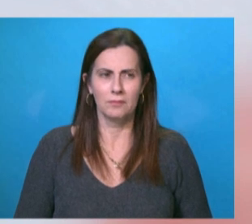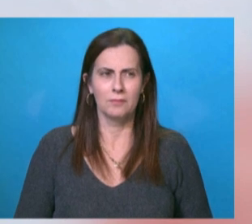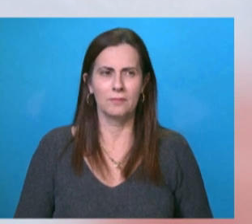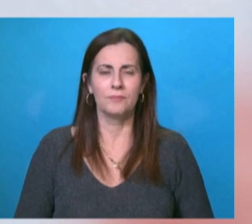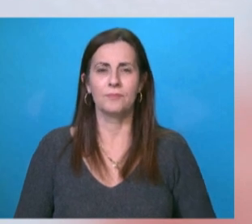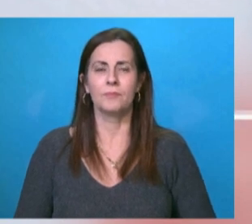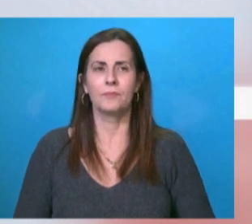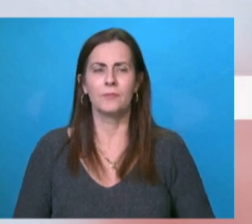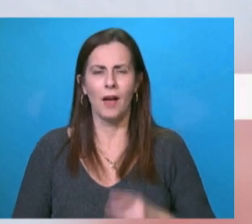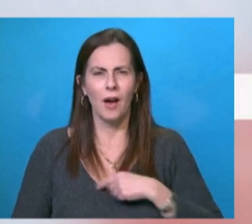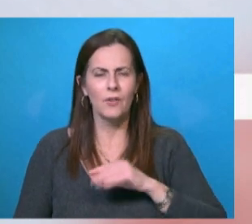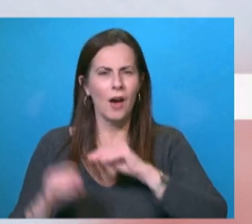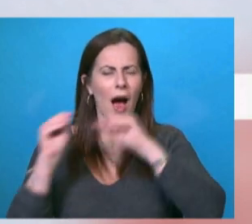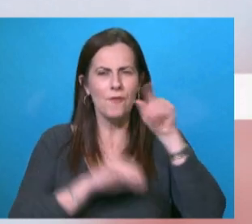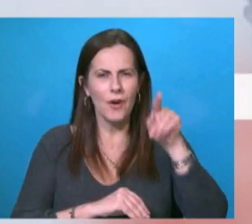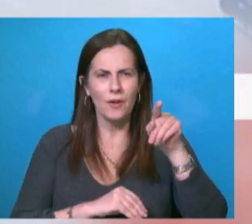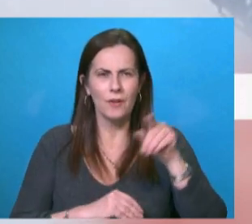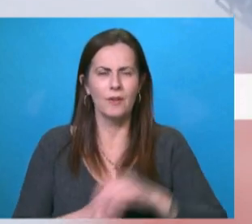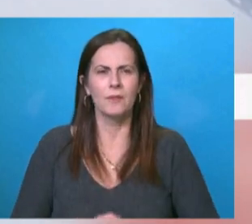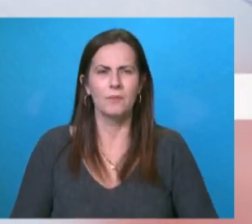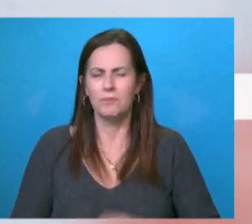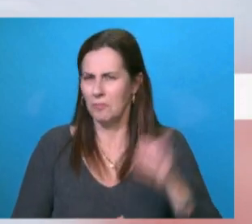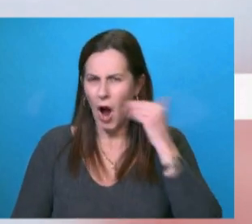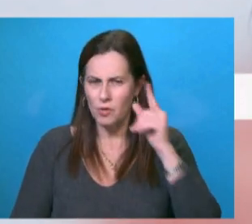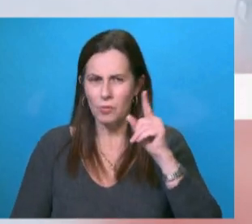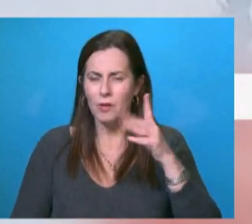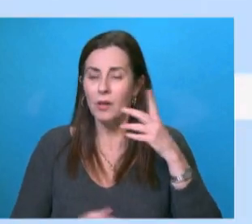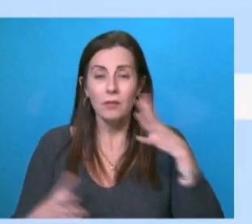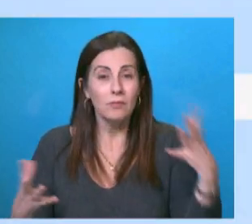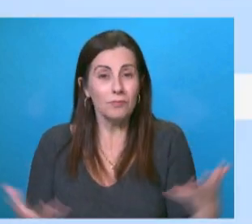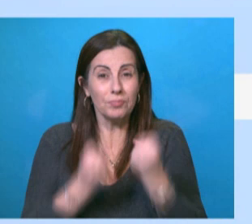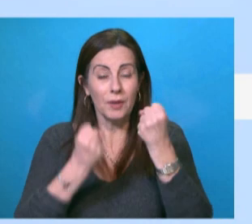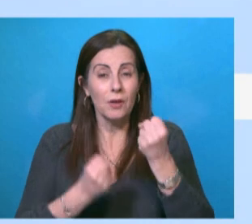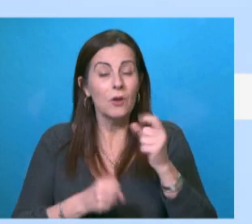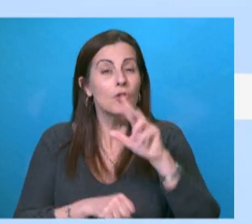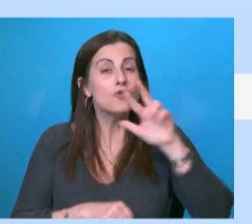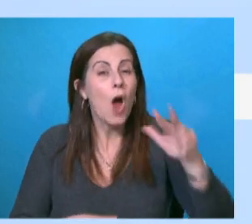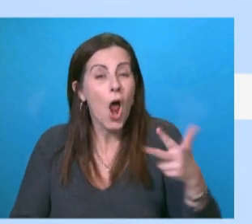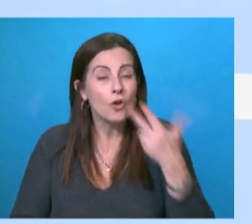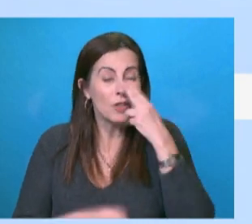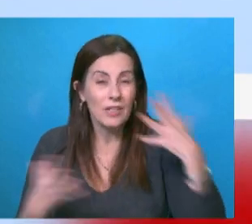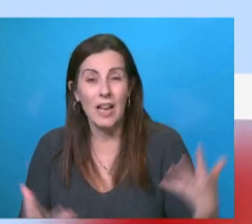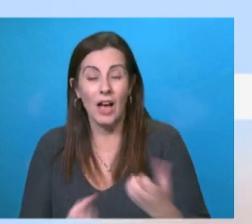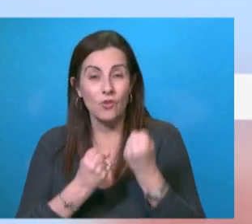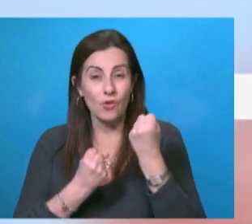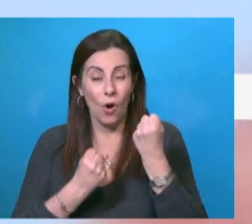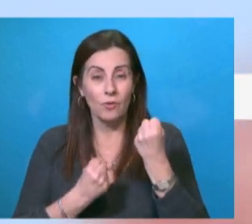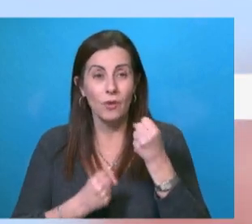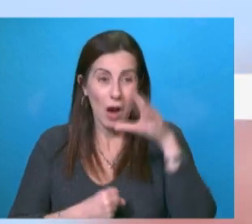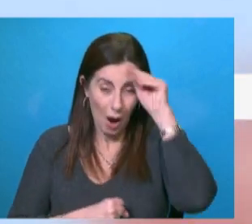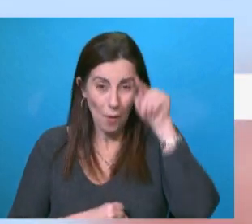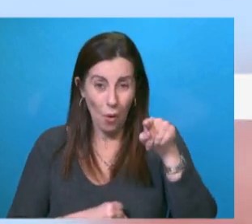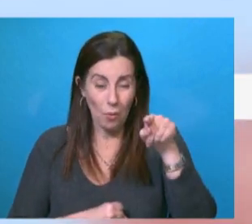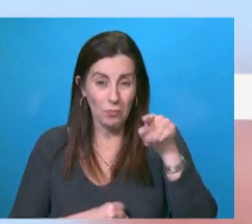נקפוץ למאונט הוד באורגון, שבו התנהל החילוץ הדרמטי שנמשך 3.5 שעות. גורבז סינג, נער